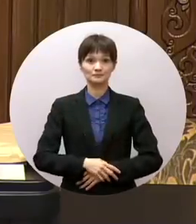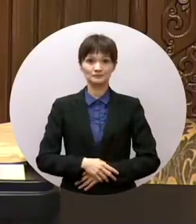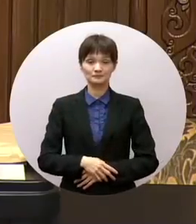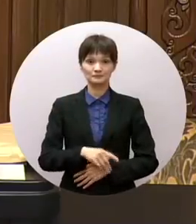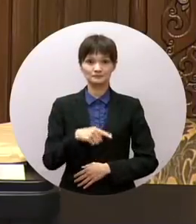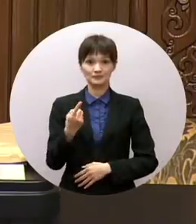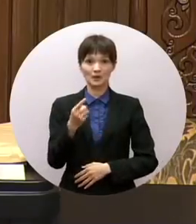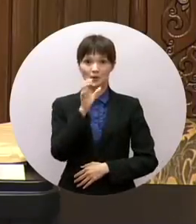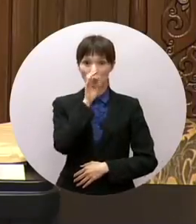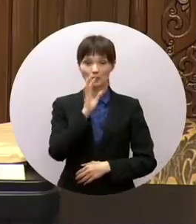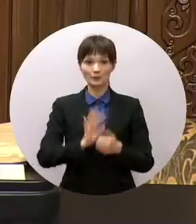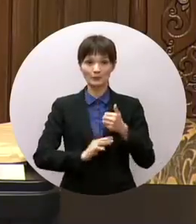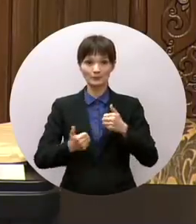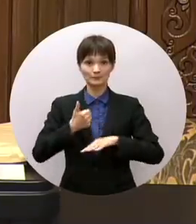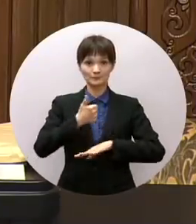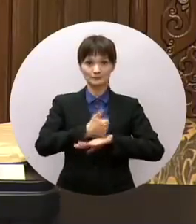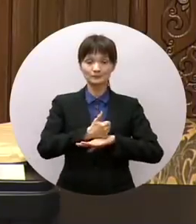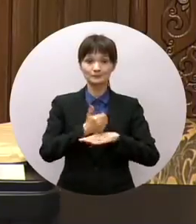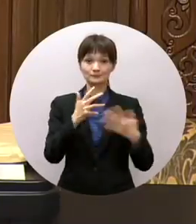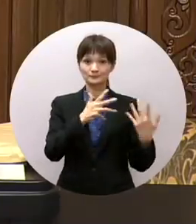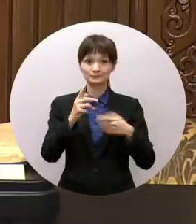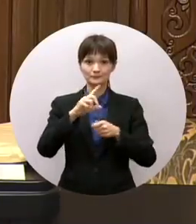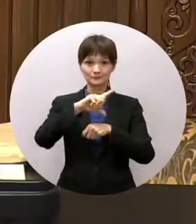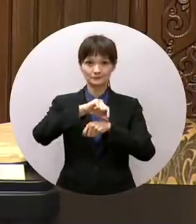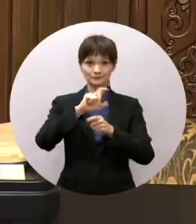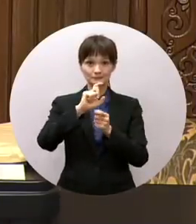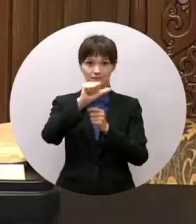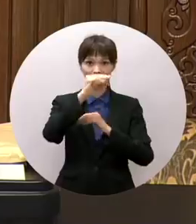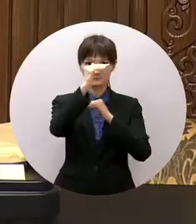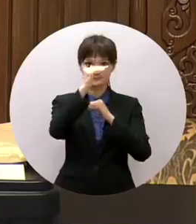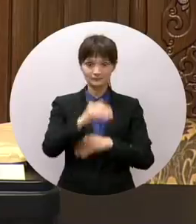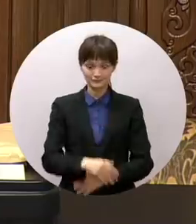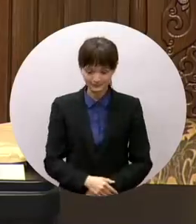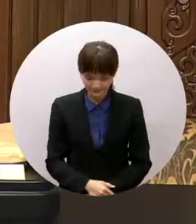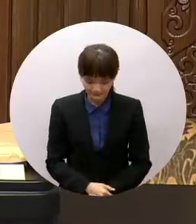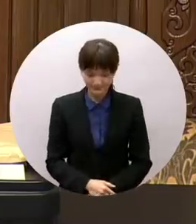其明委员质询，询答时间为15分钟。